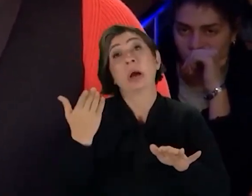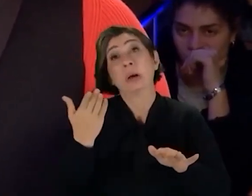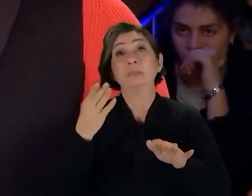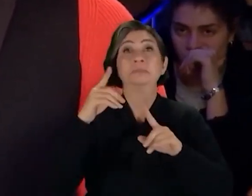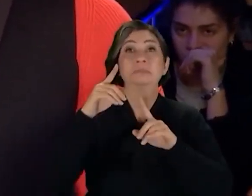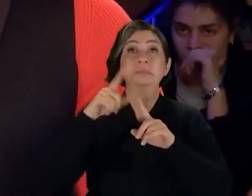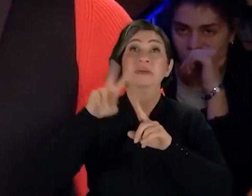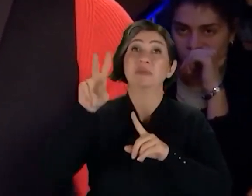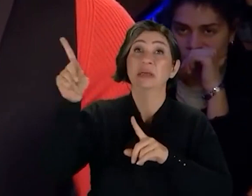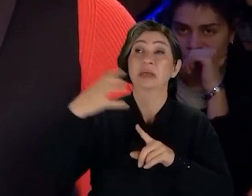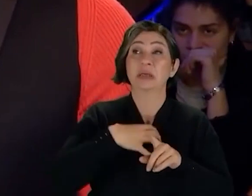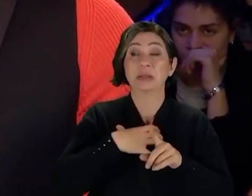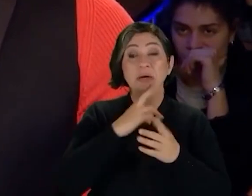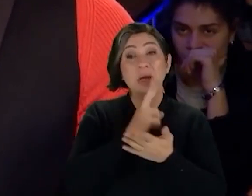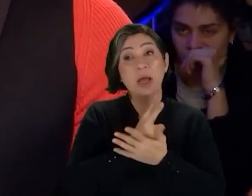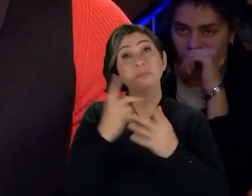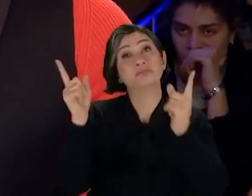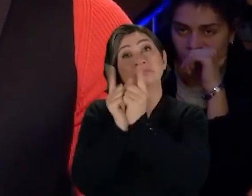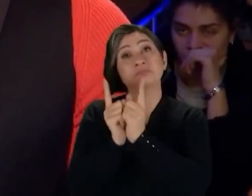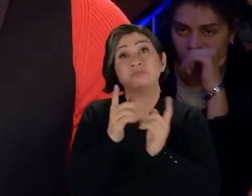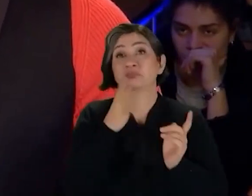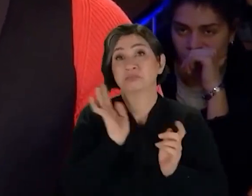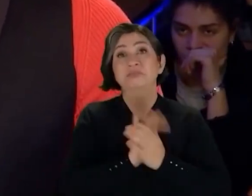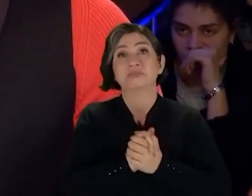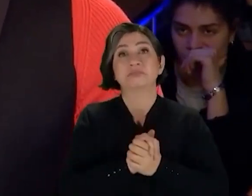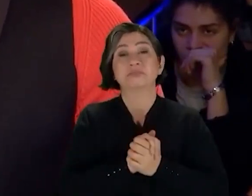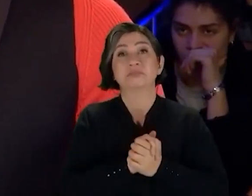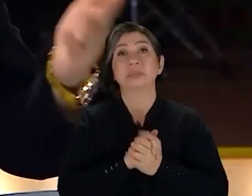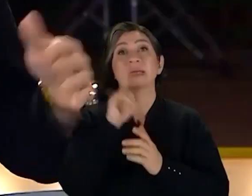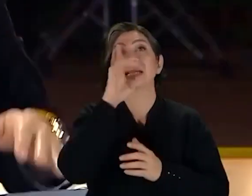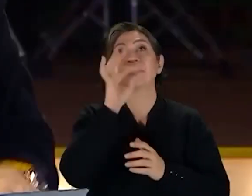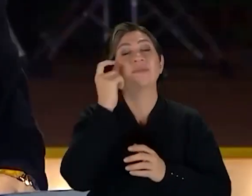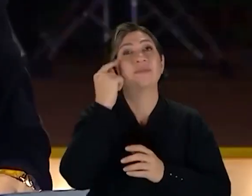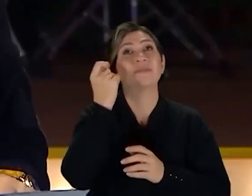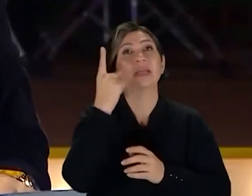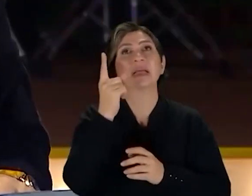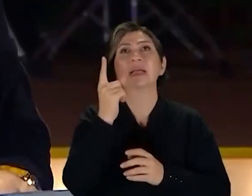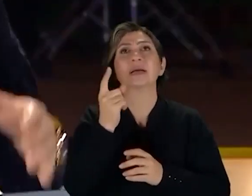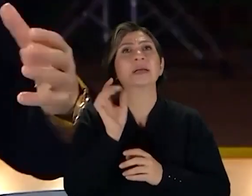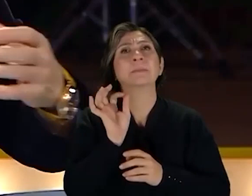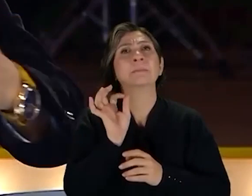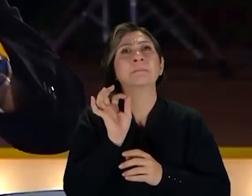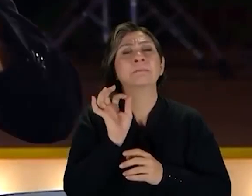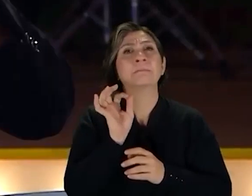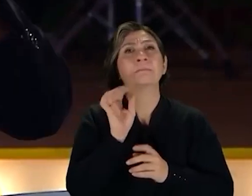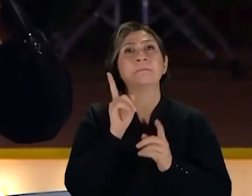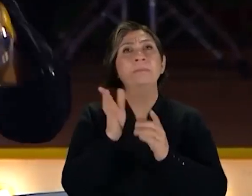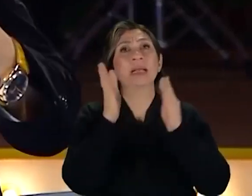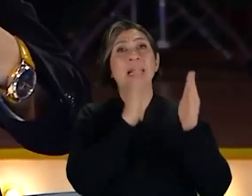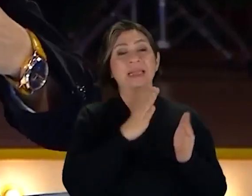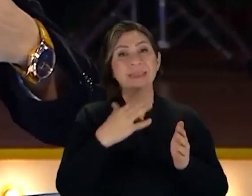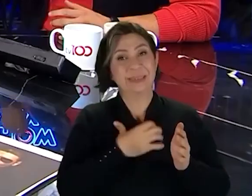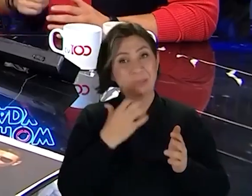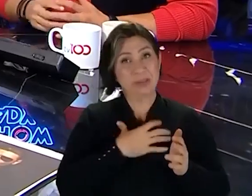artık kanal oturacak yapımcı ne düşünecek falan biraz Onlara bağlı bir yandan